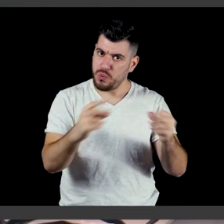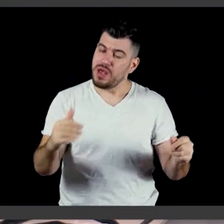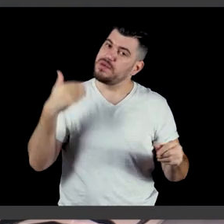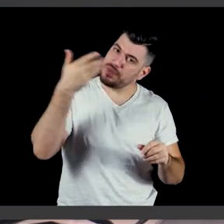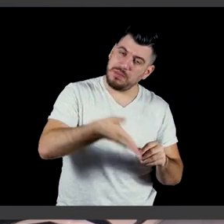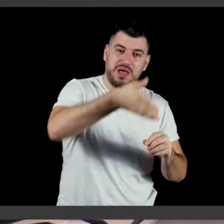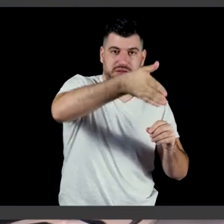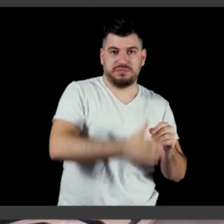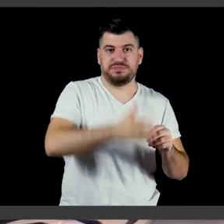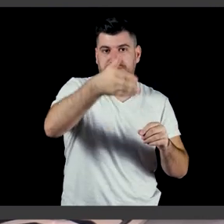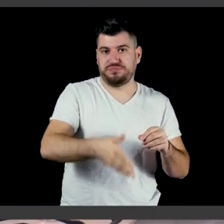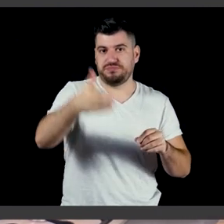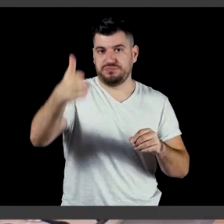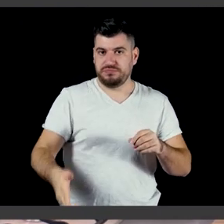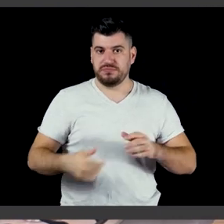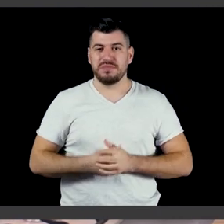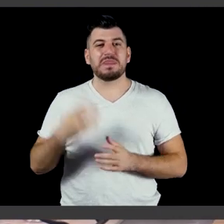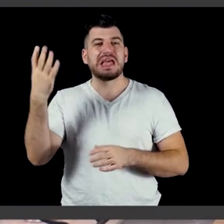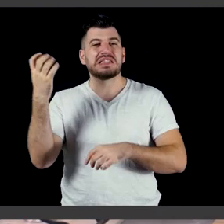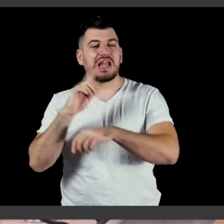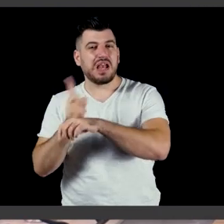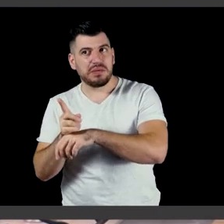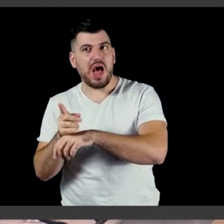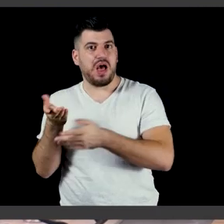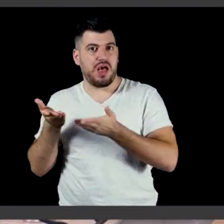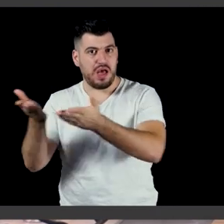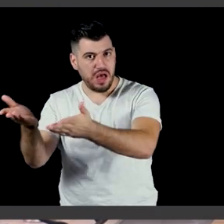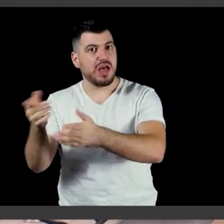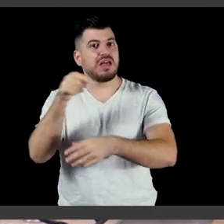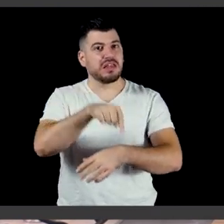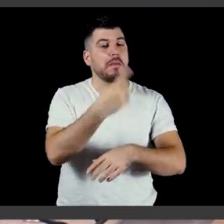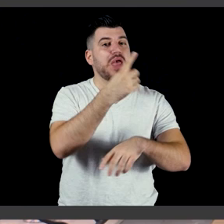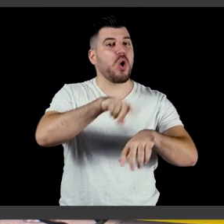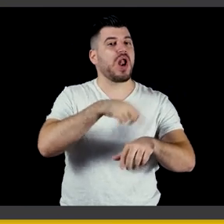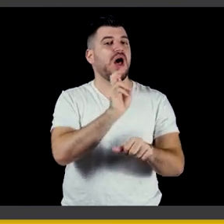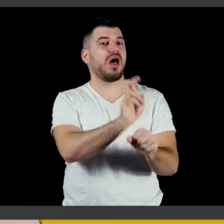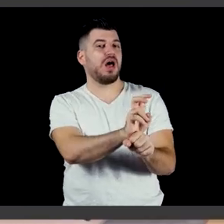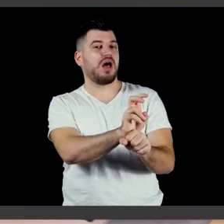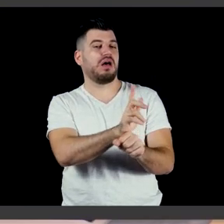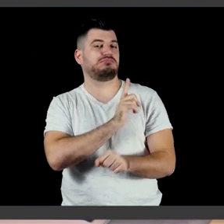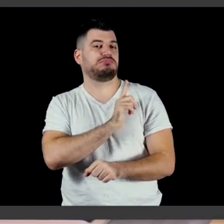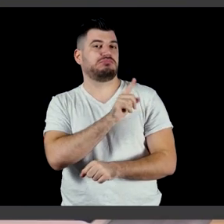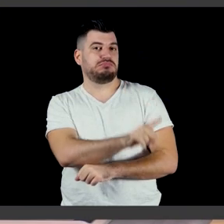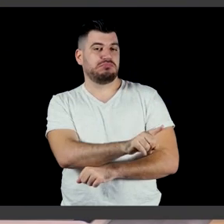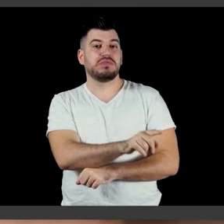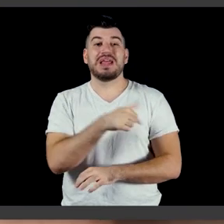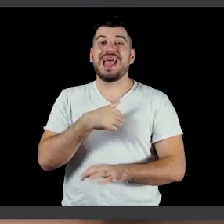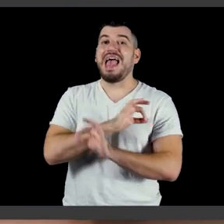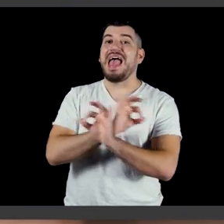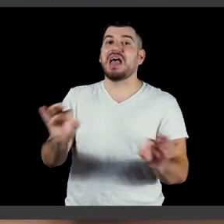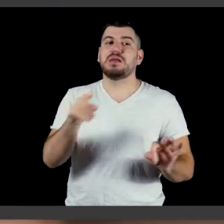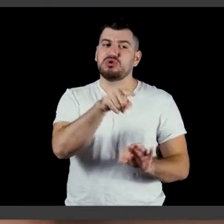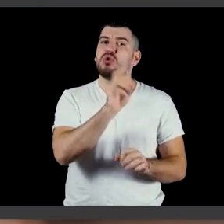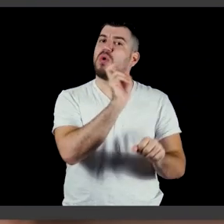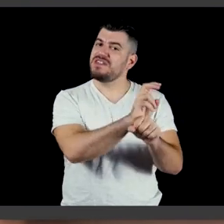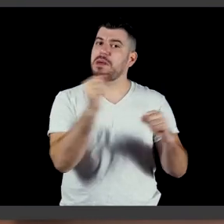Άλλο ένα ραντεβού πίσω, 40 λεπτά για να ψηθεί και 1 ώρα για να περιμένω σε 1 ώρα και 40 λεπτά. Λοιπόν, ο μουσακάς μου είναι έτοιμος, τον έχω αφήσει